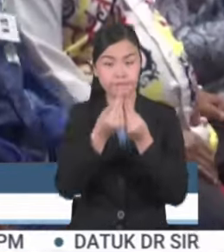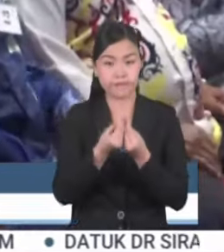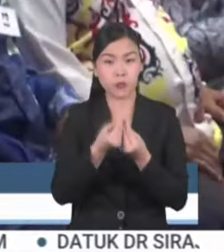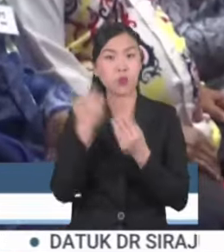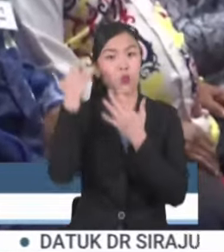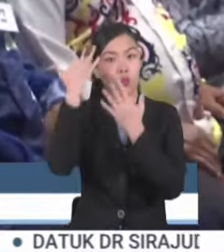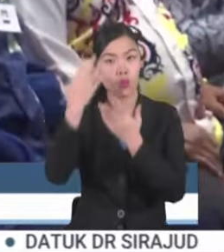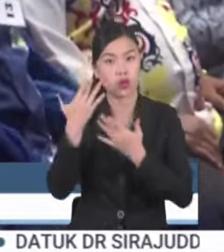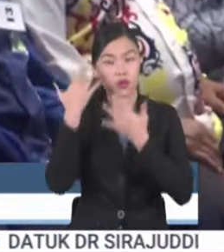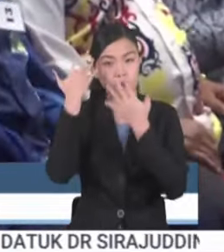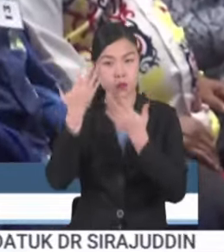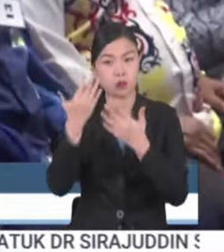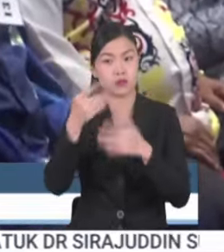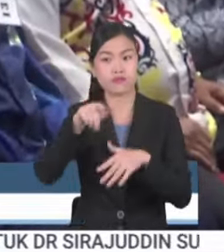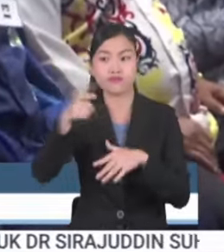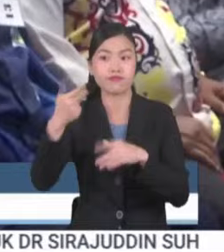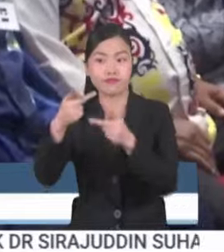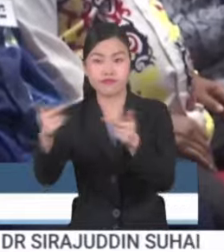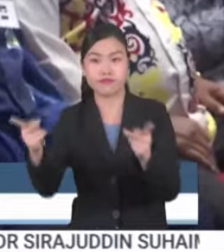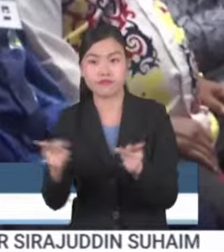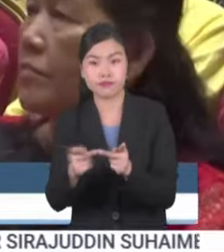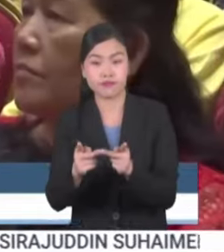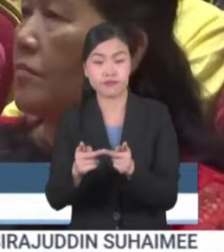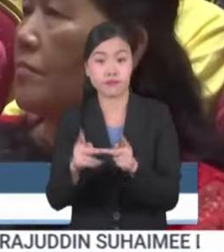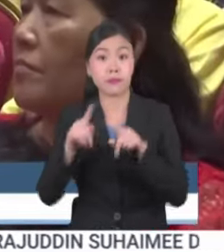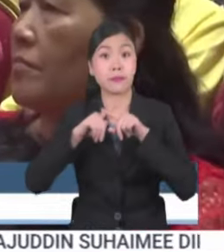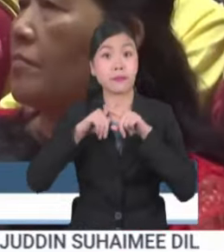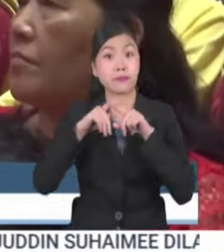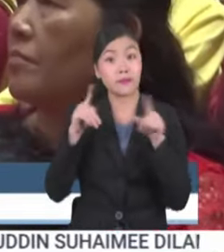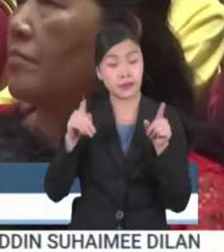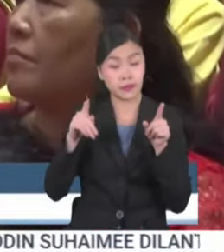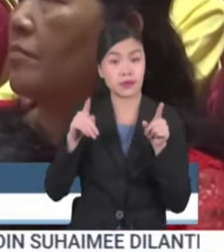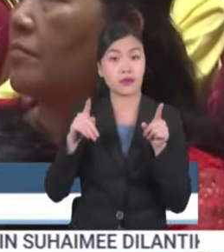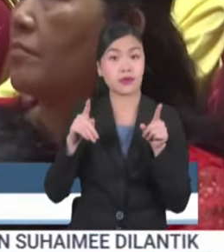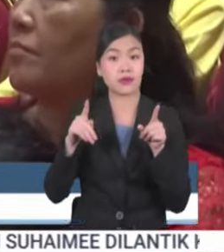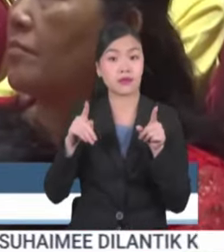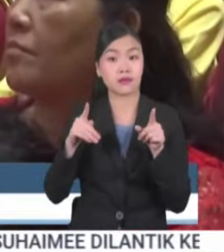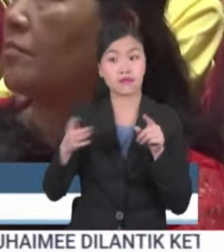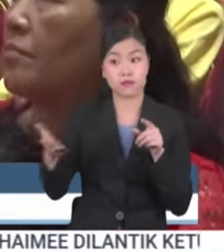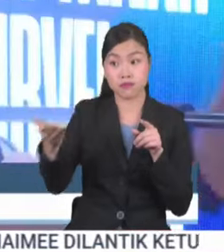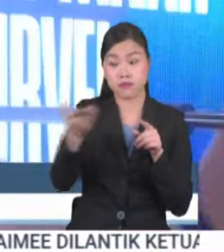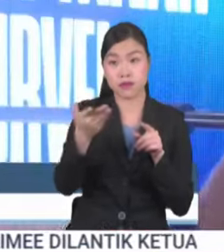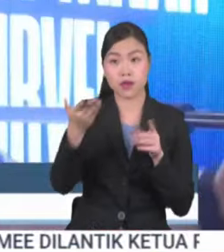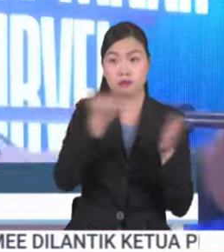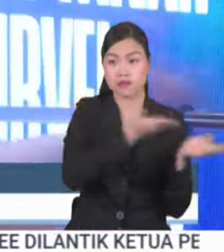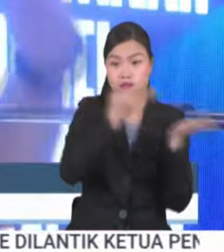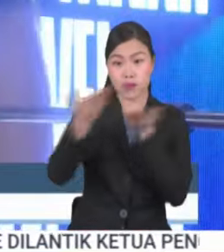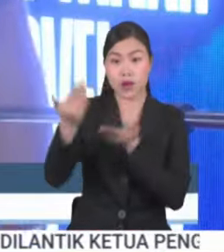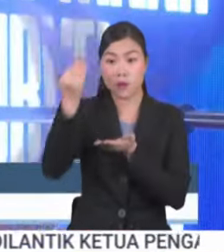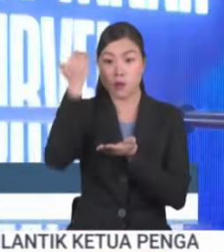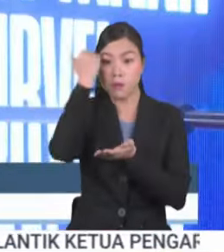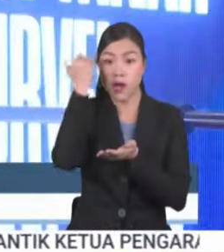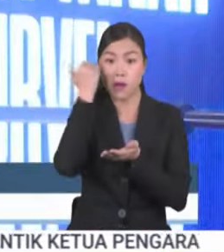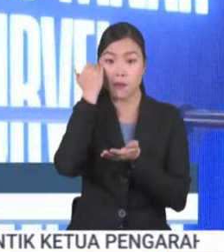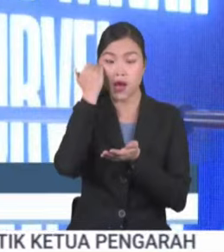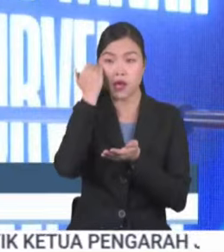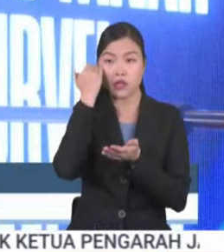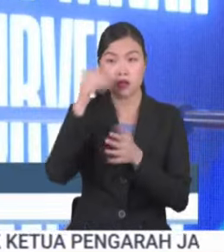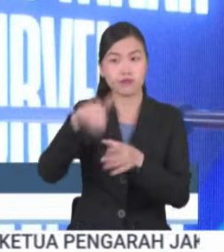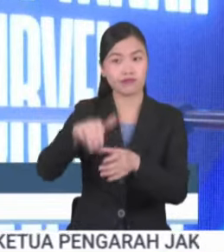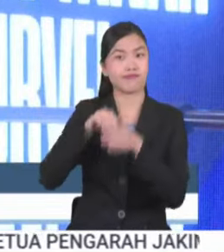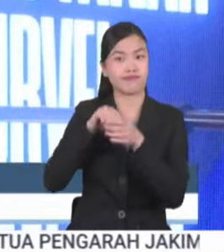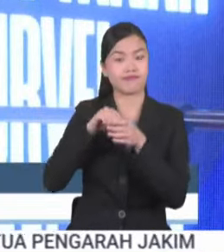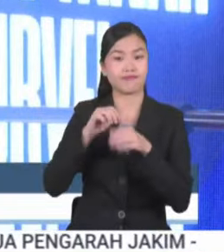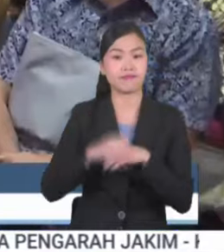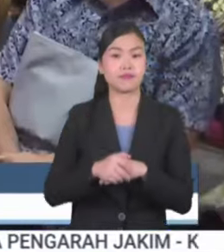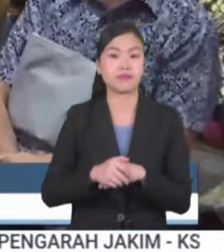lagi kawasan-kawasan lain. Melainkan mereka yang bawa ke mahkamah itu dia tarik balik.